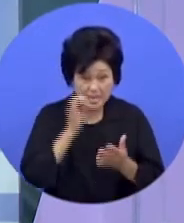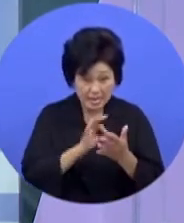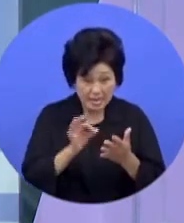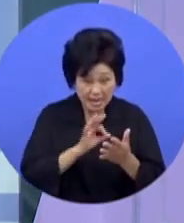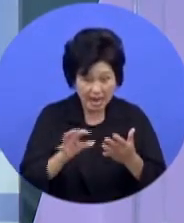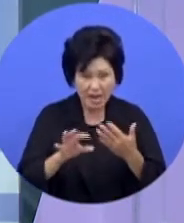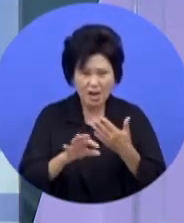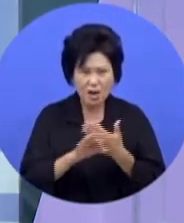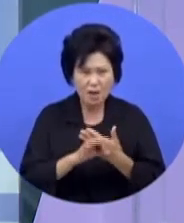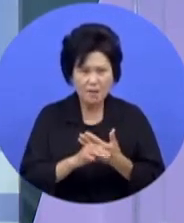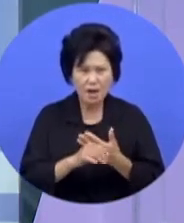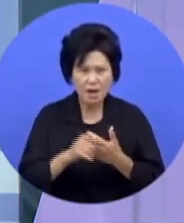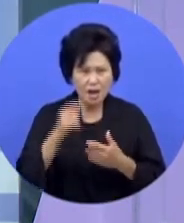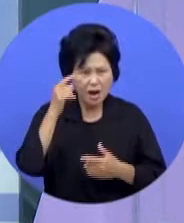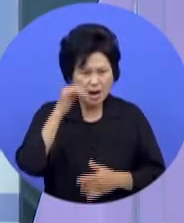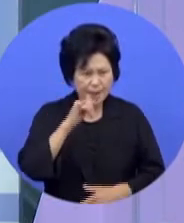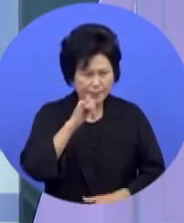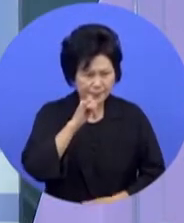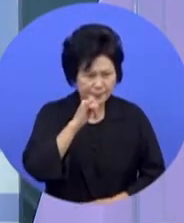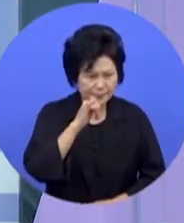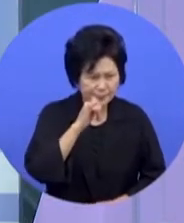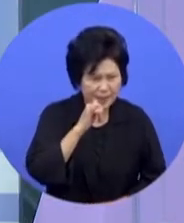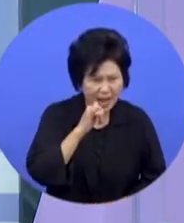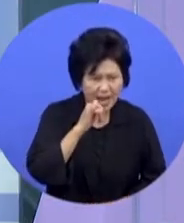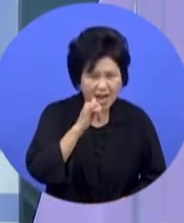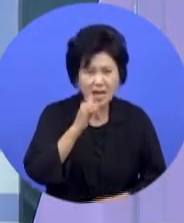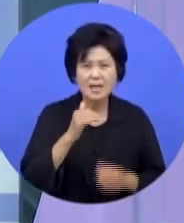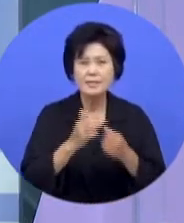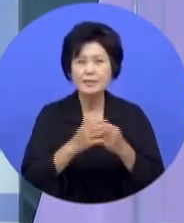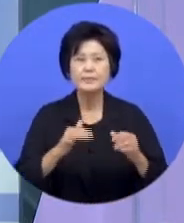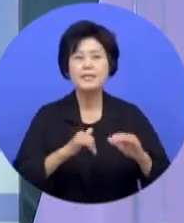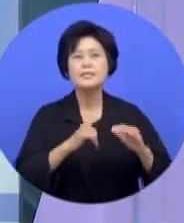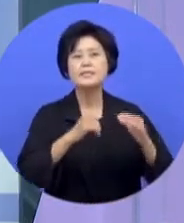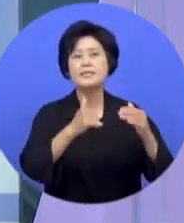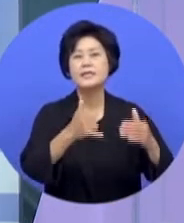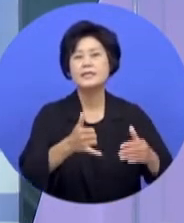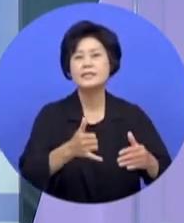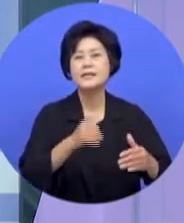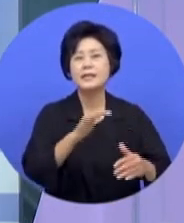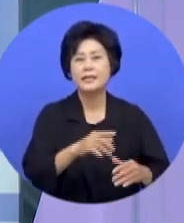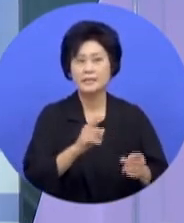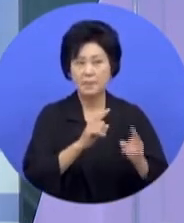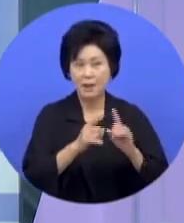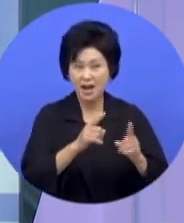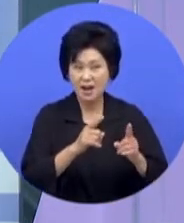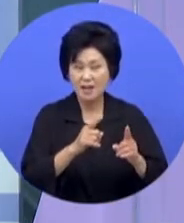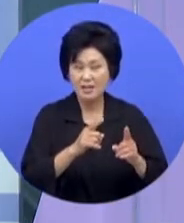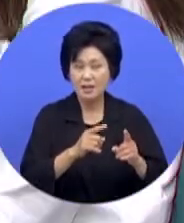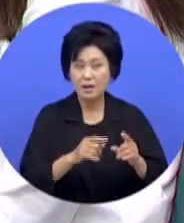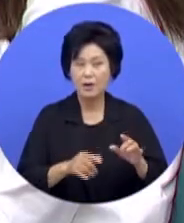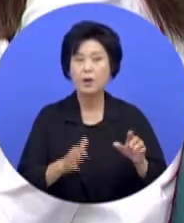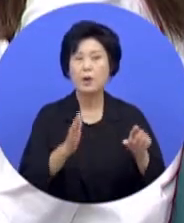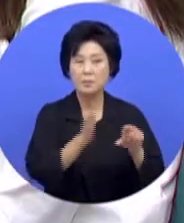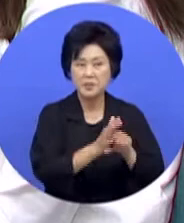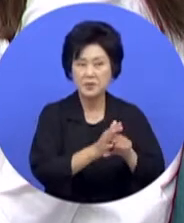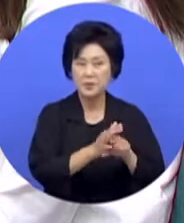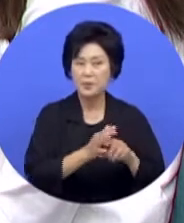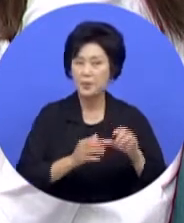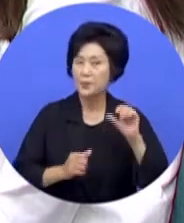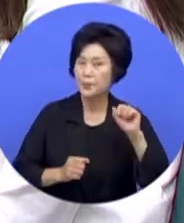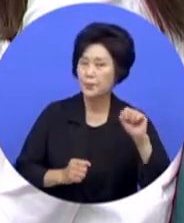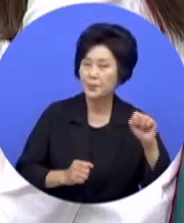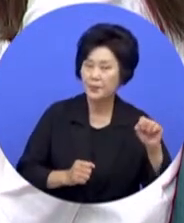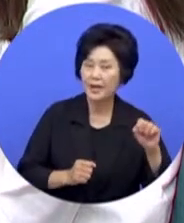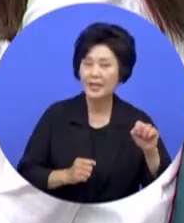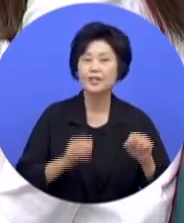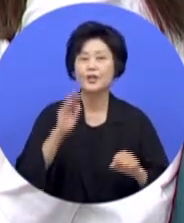찌들어서요. 그 세상에서 말하는 그런 것들을 이제 믿게 되고 그런 걸 따르게 되는 거죠. 소위 말해서 뭐 진화론도 그런